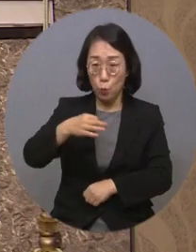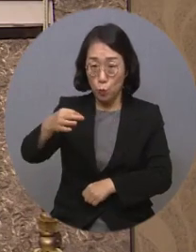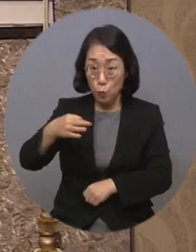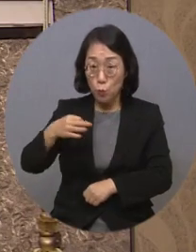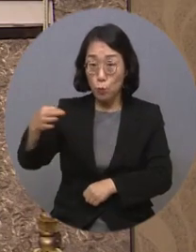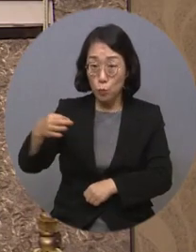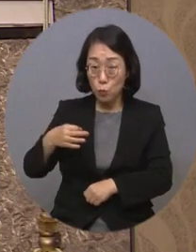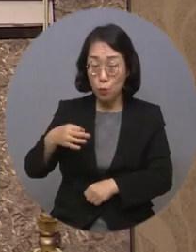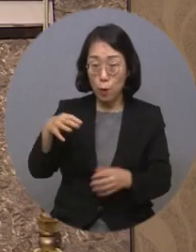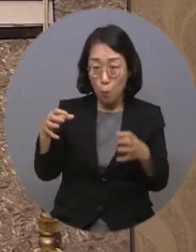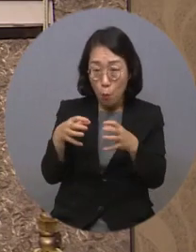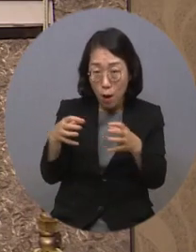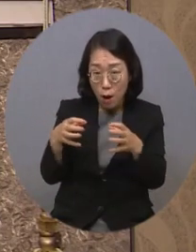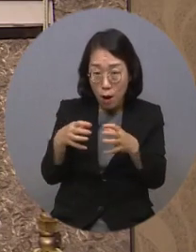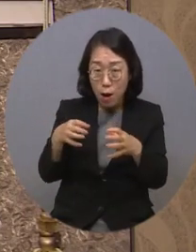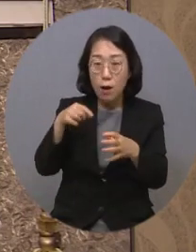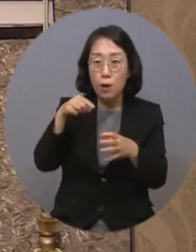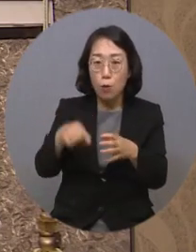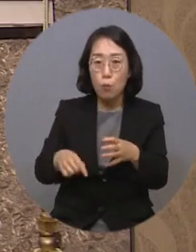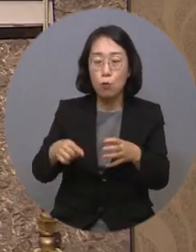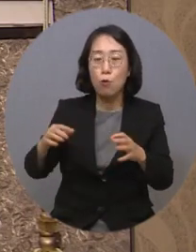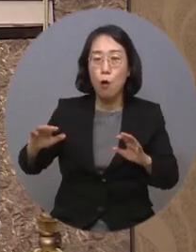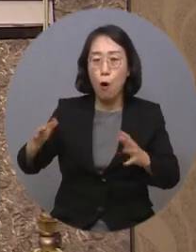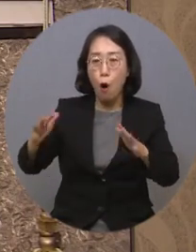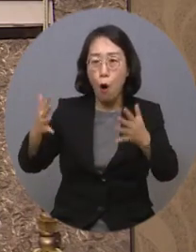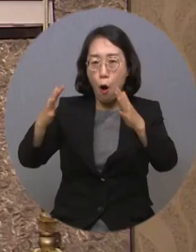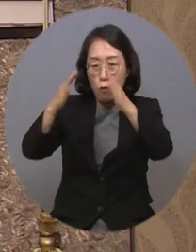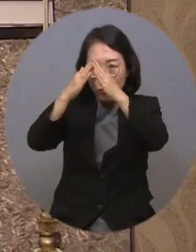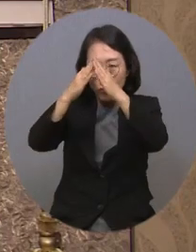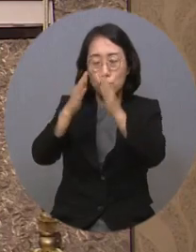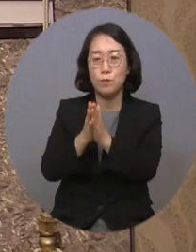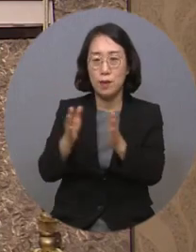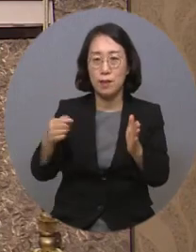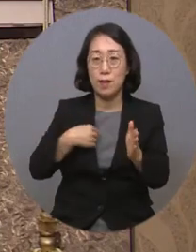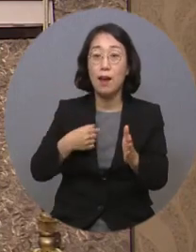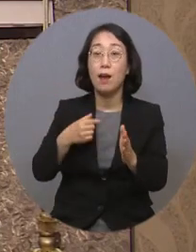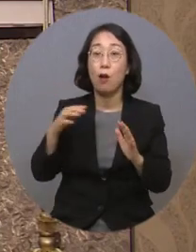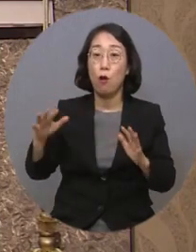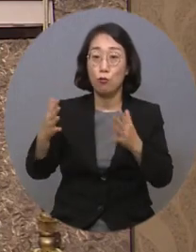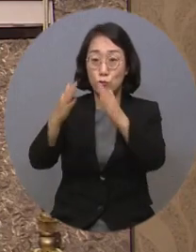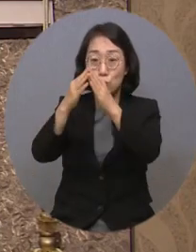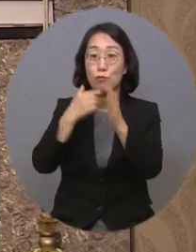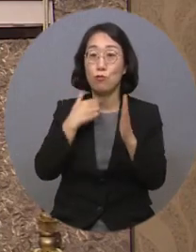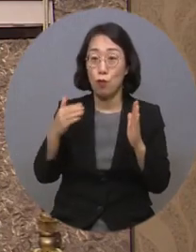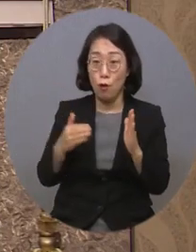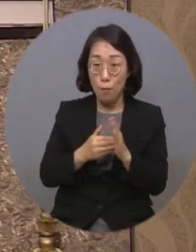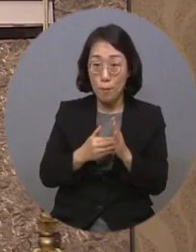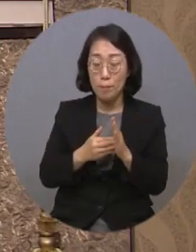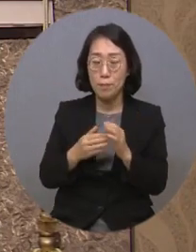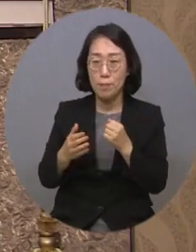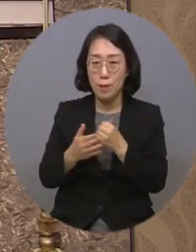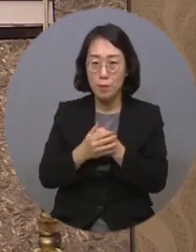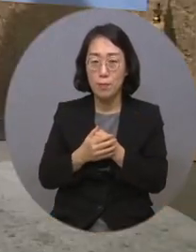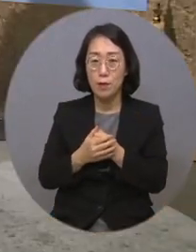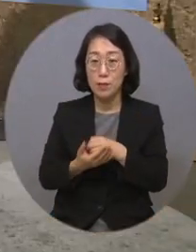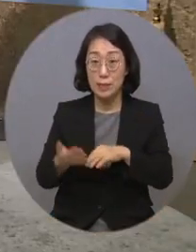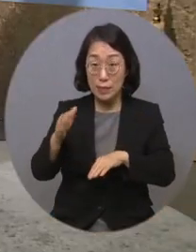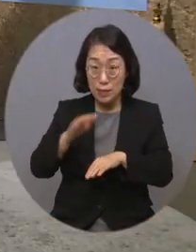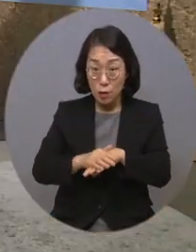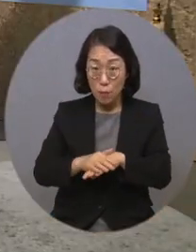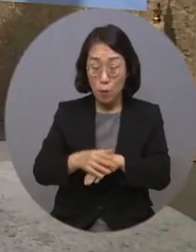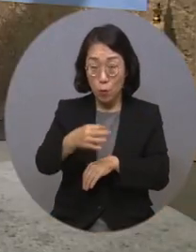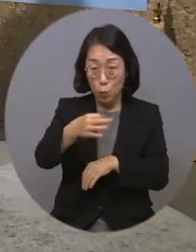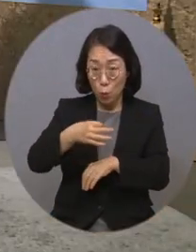조금 돈으로 건물을 짓기 시작했어요. 와. 그래서 하루 제가 이제 건축을 했었잖아요. 예. 그러니까 이제 직접 지으셨어요? 예.